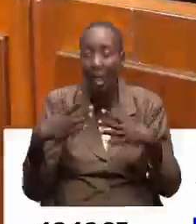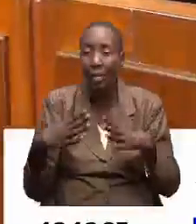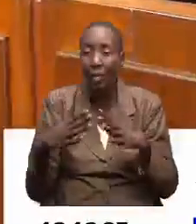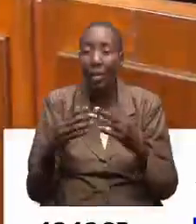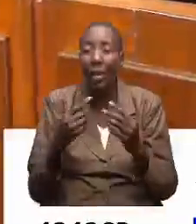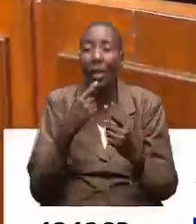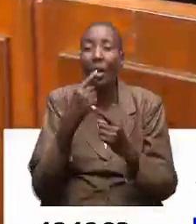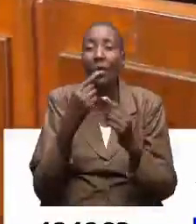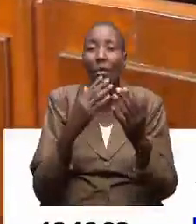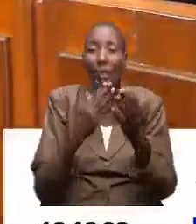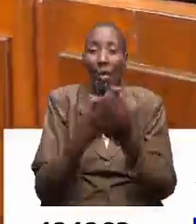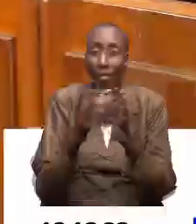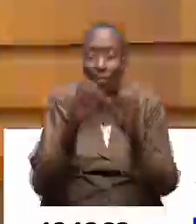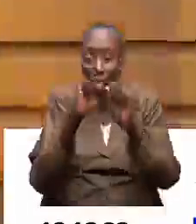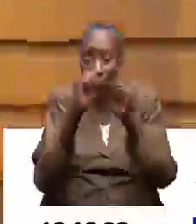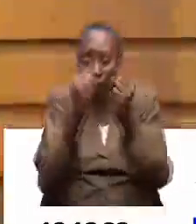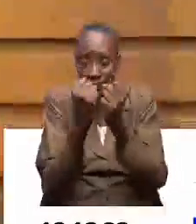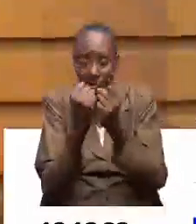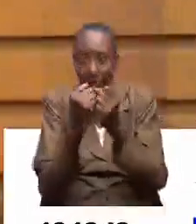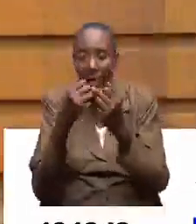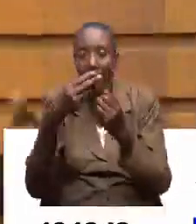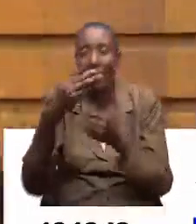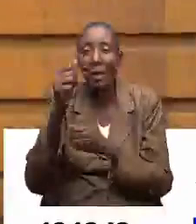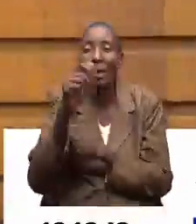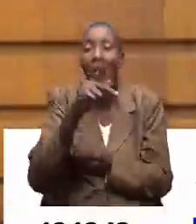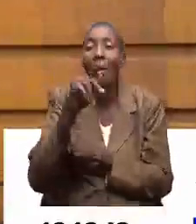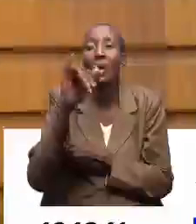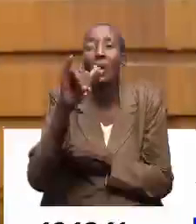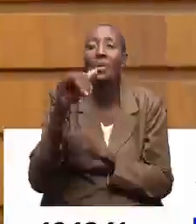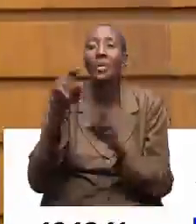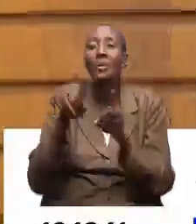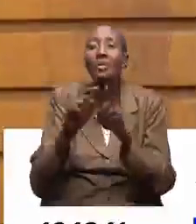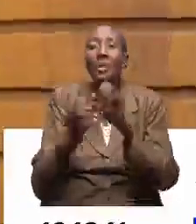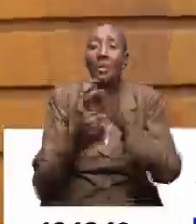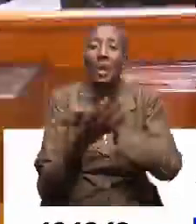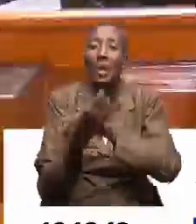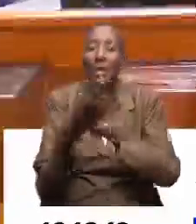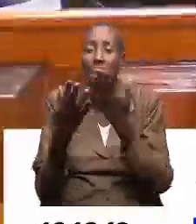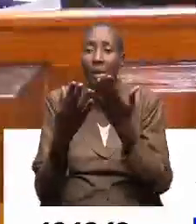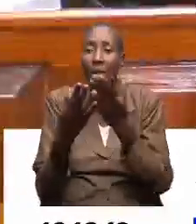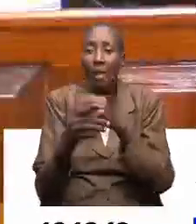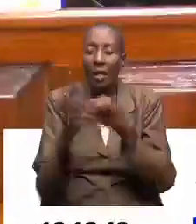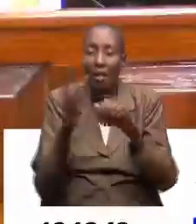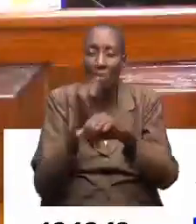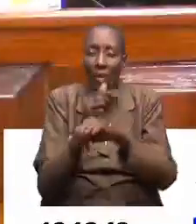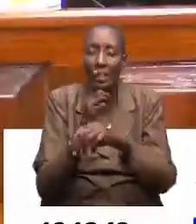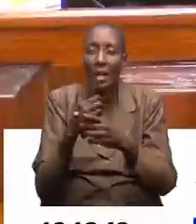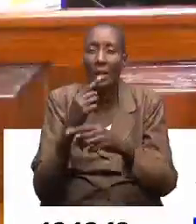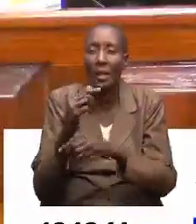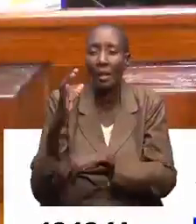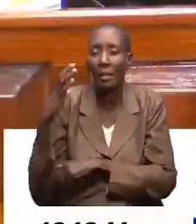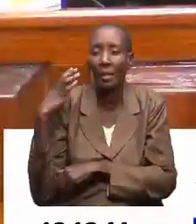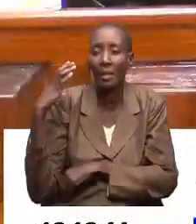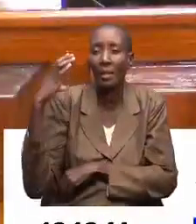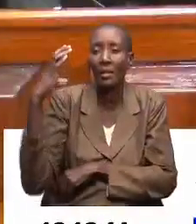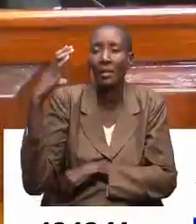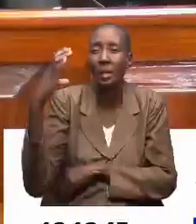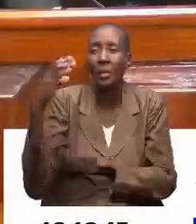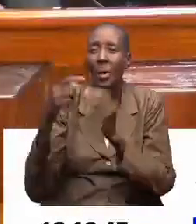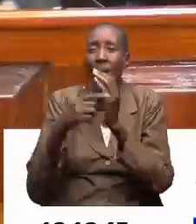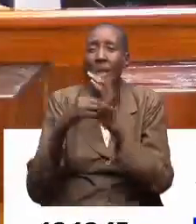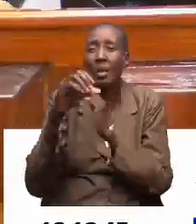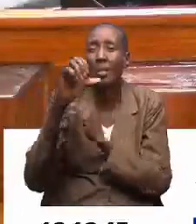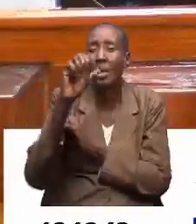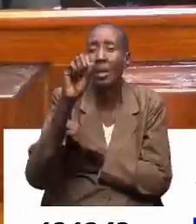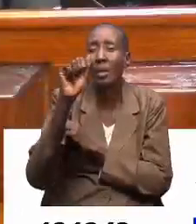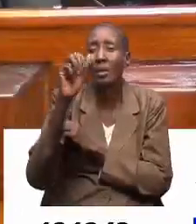ya mashirika ya kijamii, Happy Olal alielezea kamati hiyo chini ya mwenyekiti wake, Senator Samson Cherargei, kuwa hata